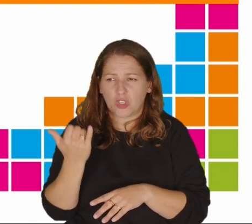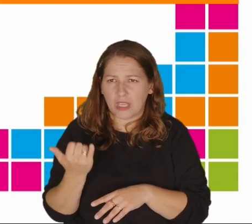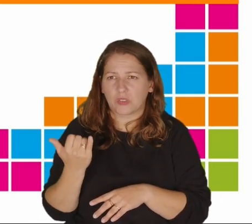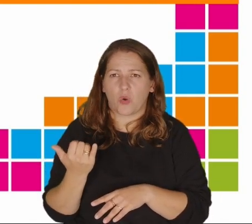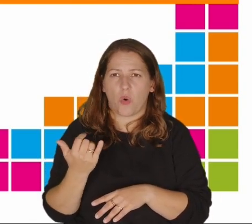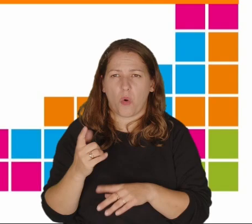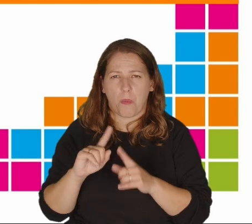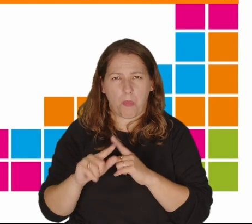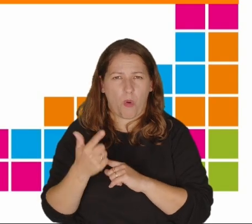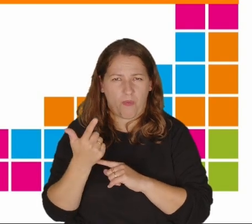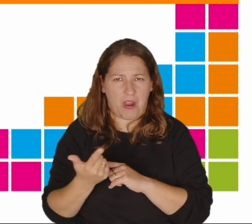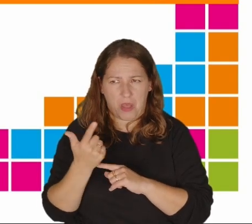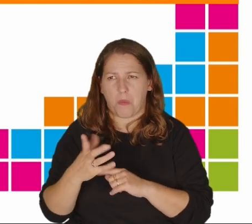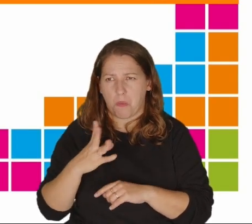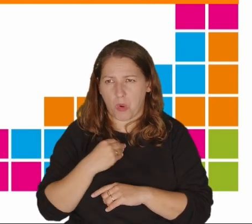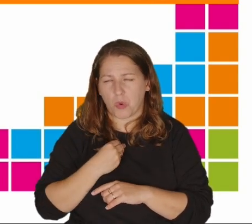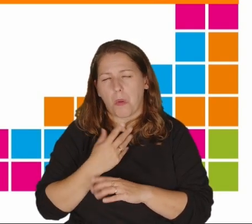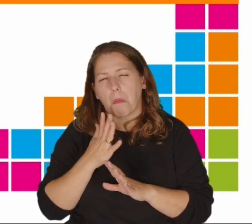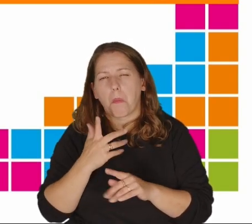dziecko po 2 roku życia może używać do